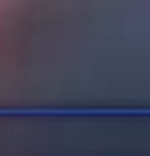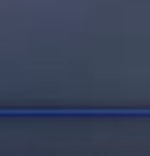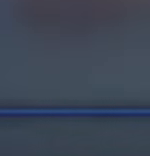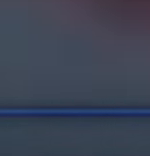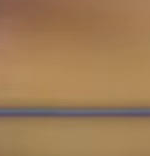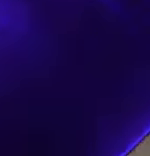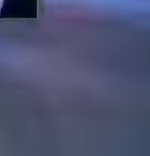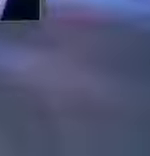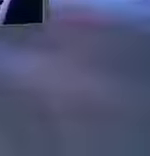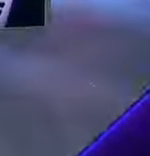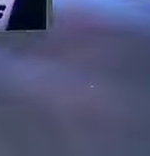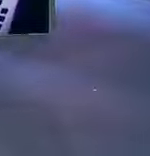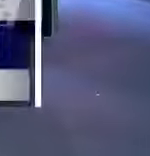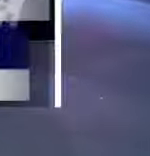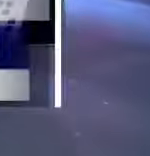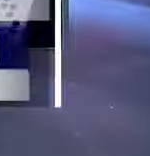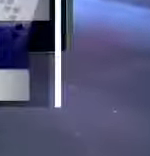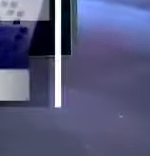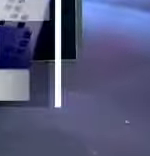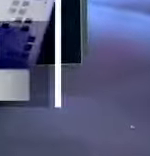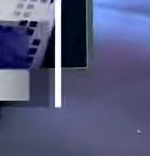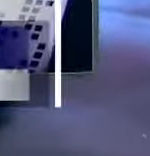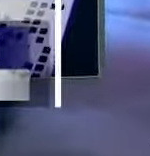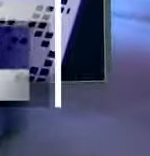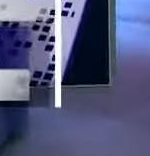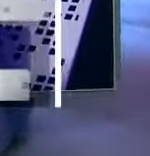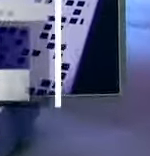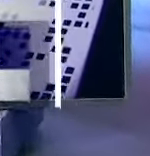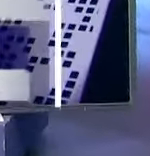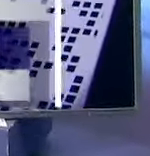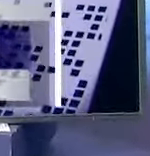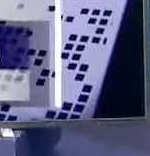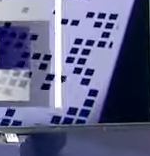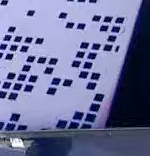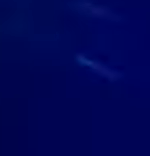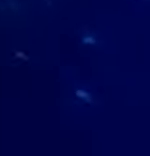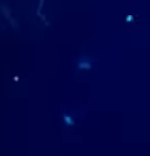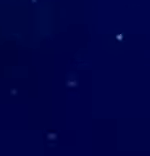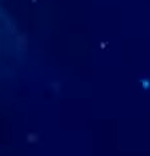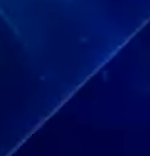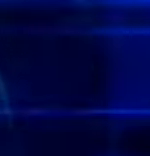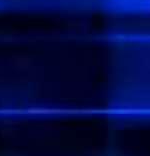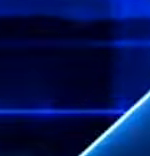lamang. Pagkat ng gabi, Pilipinas. Sa Frontline Tonight.